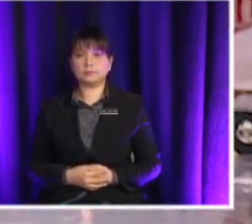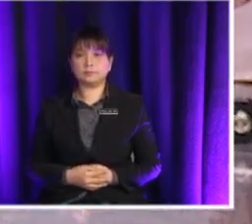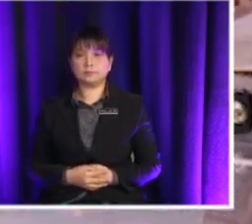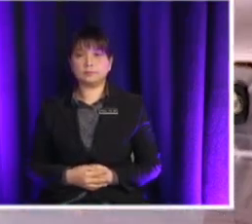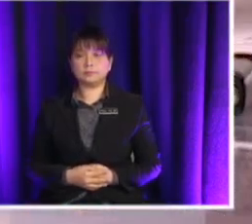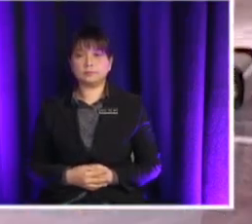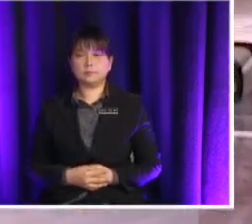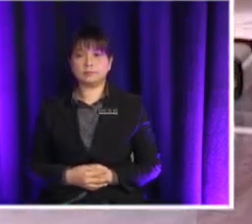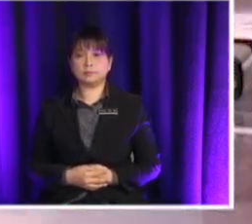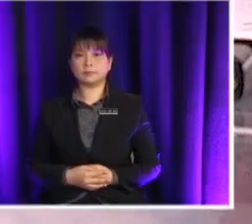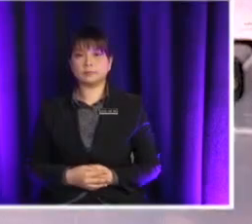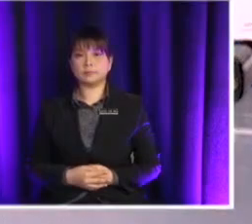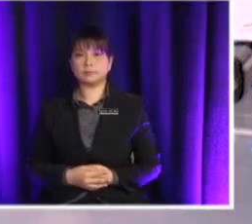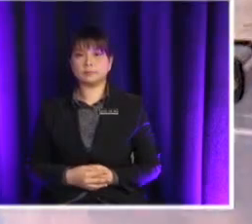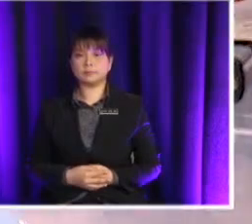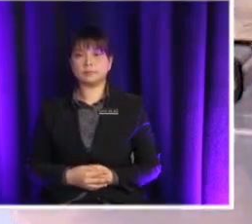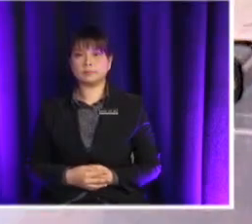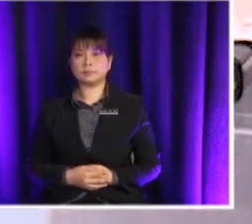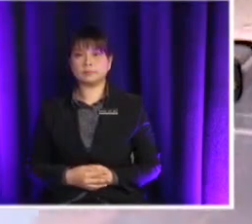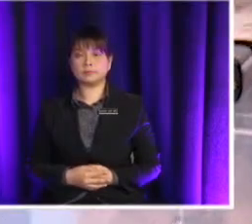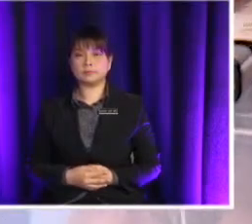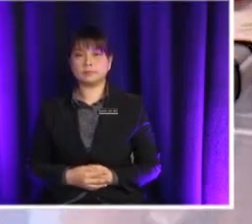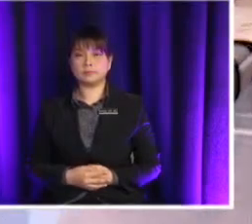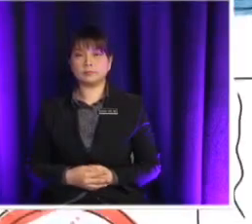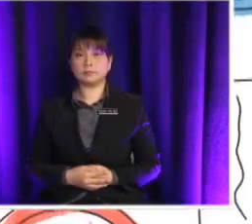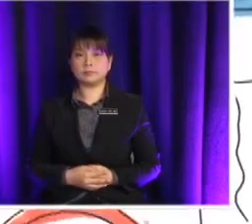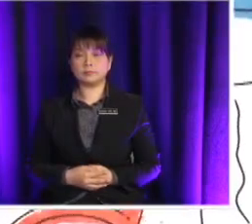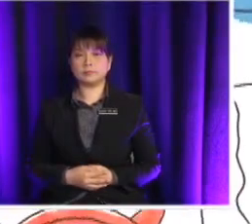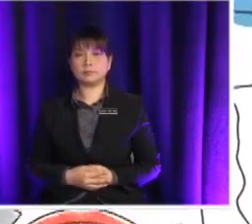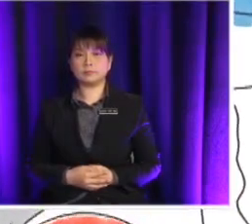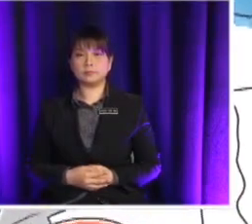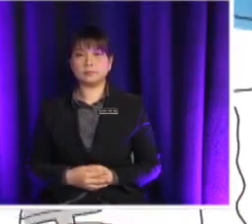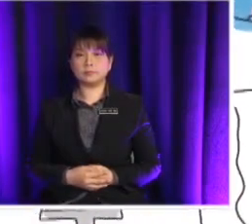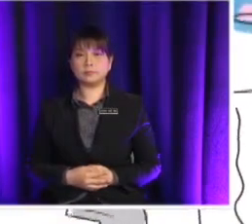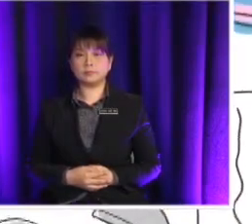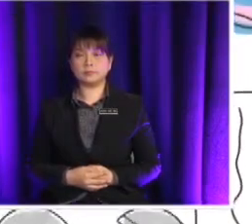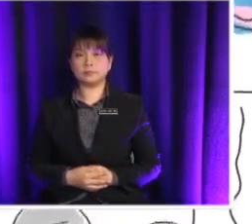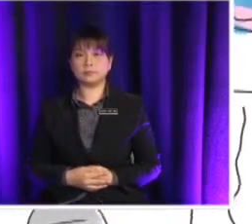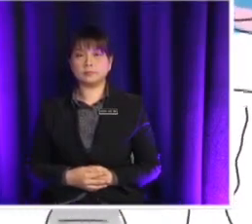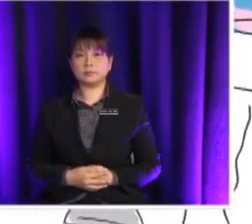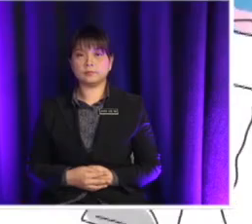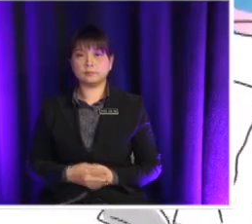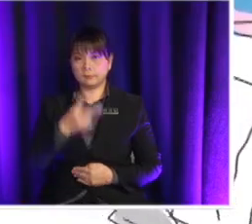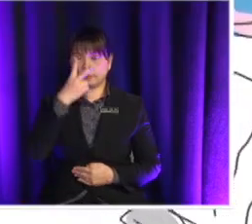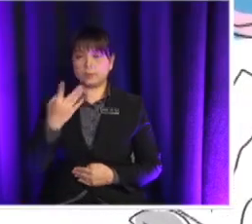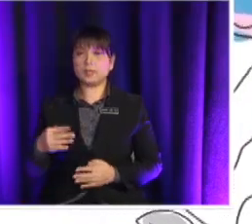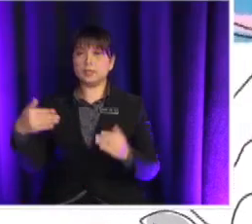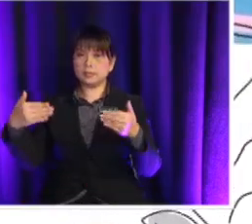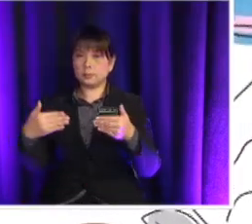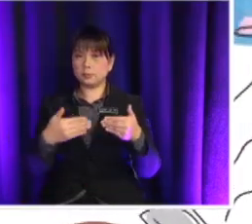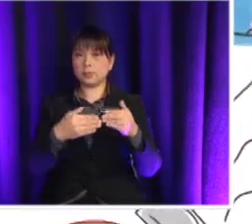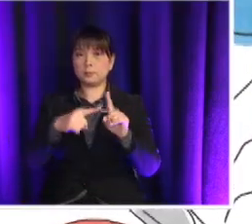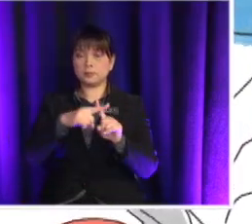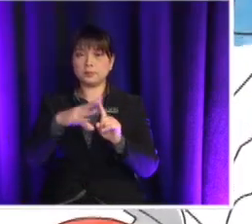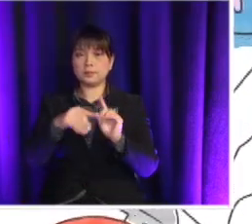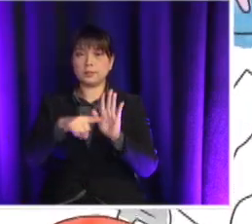yang ni nanti kita pergi kepada Bateri? Bateri tadi kita sambungkan positif dengan Positif negatif. biasa saya buat, cikgu. Okey.